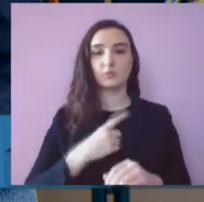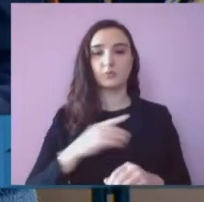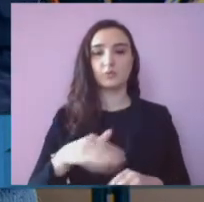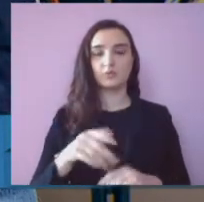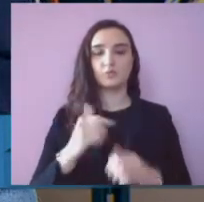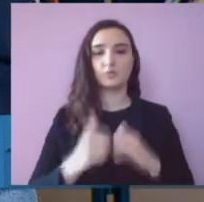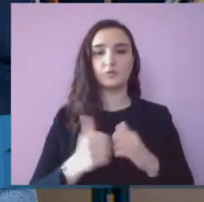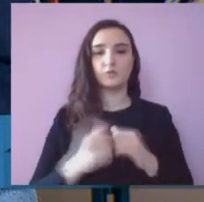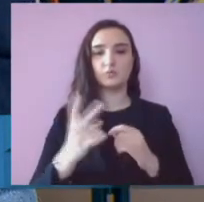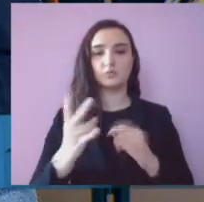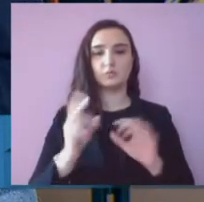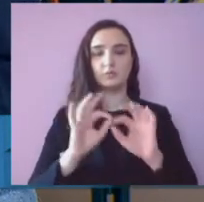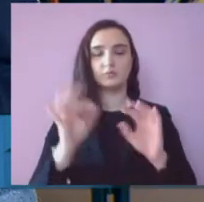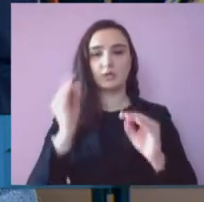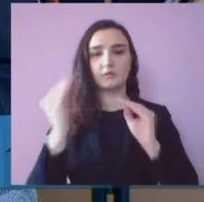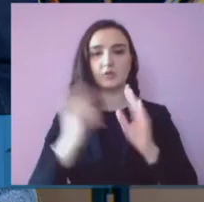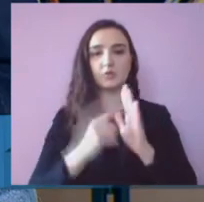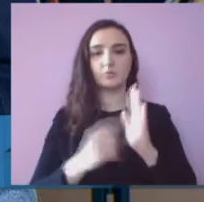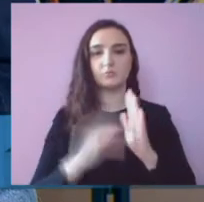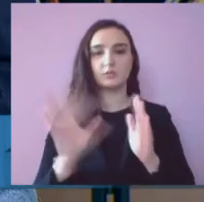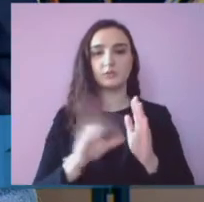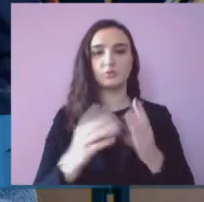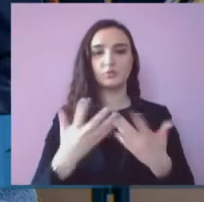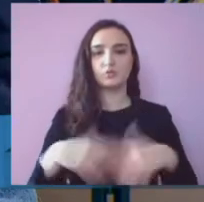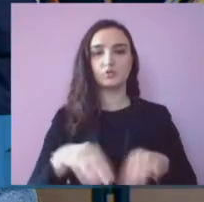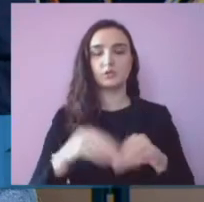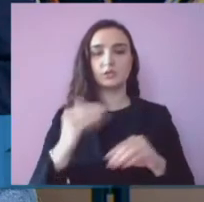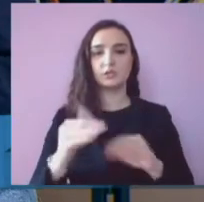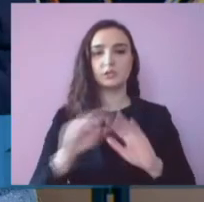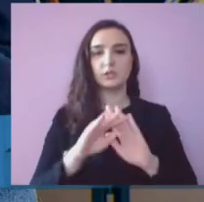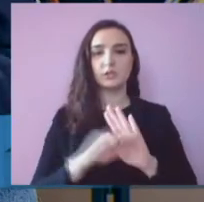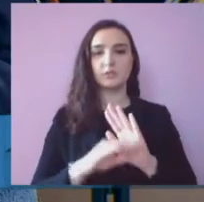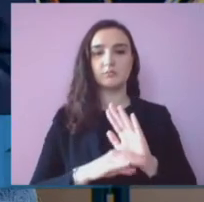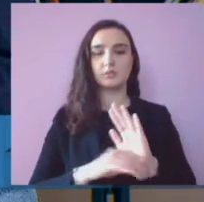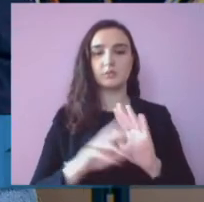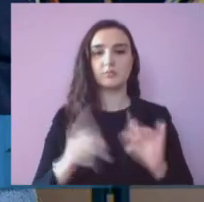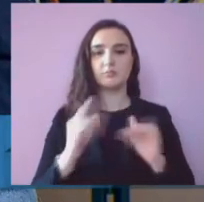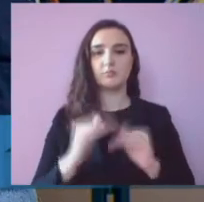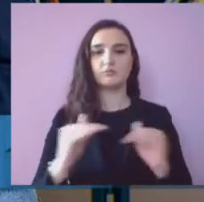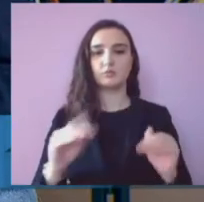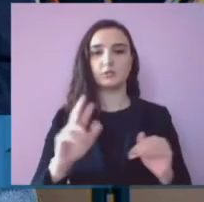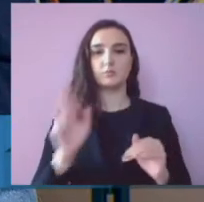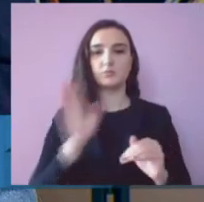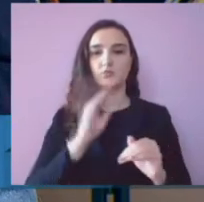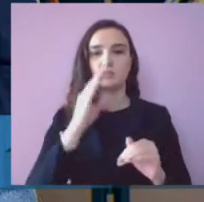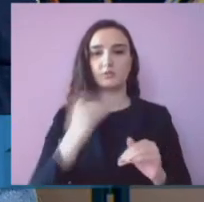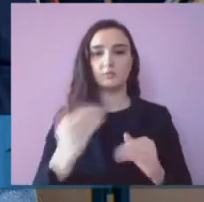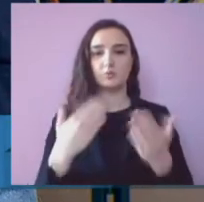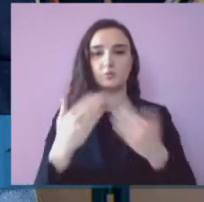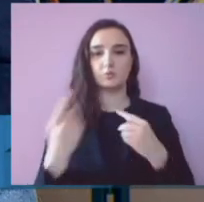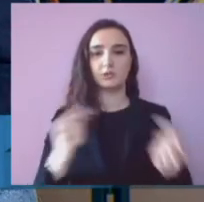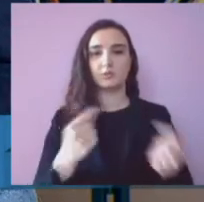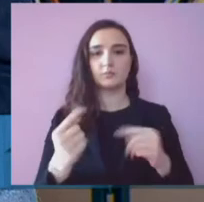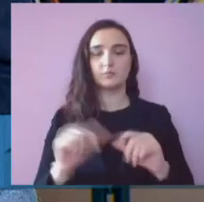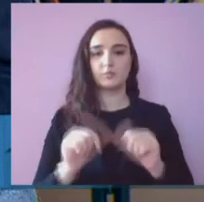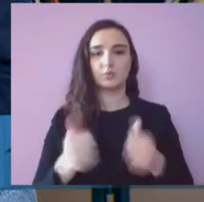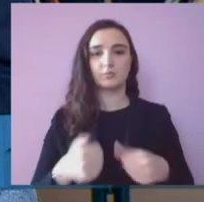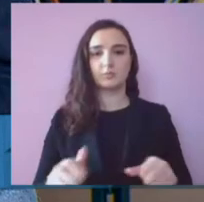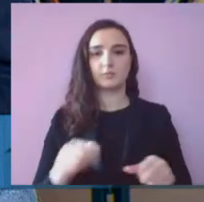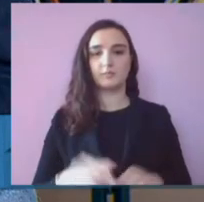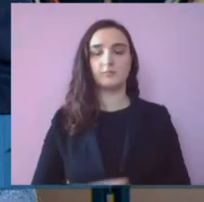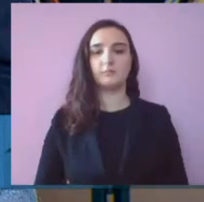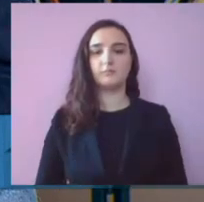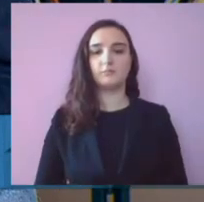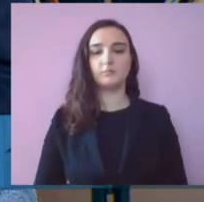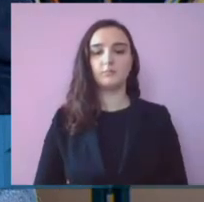განვიხილოთ თლიანად ოჯახის სისტემა და ბავშვისა და მშობლების ურთიერთობის ფორმები, ხო? იმიტომ